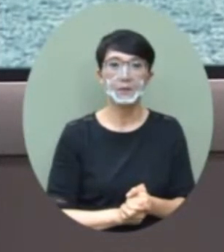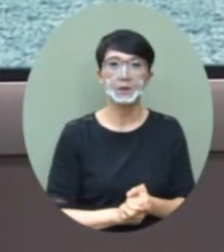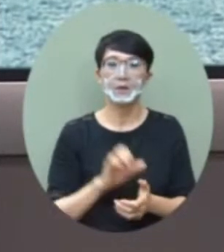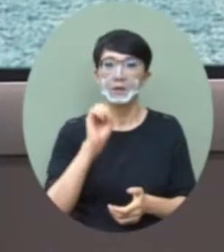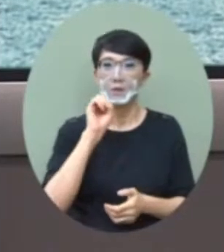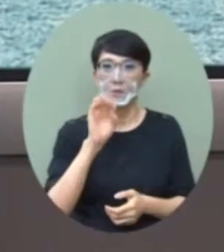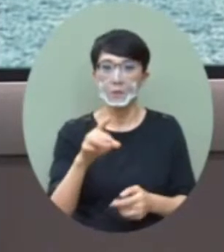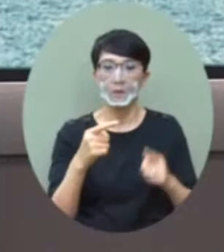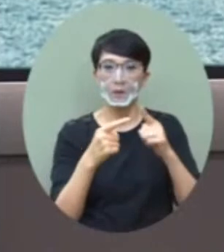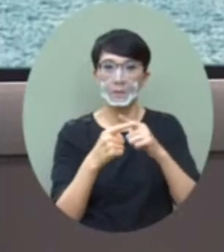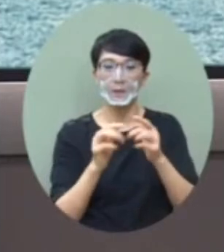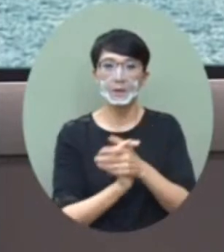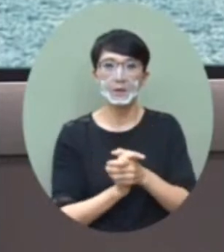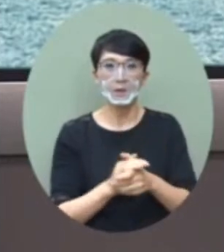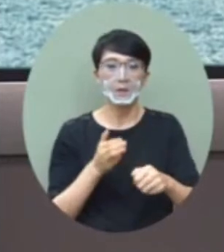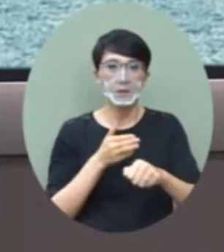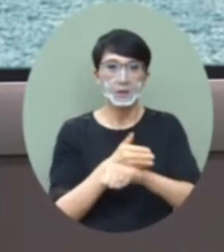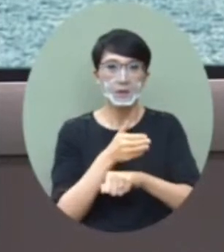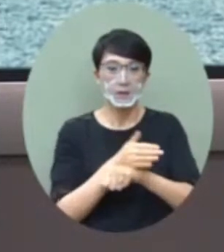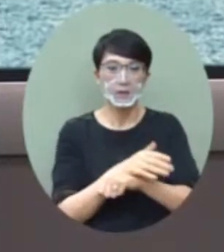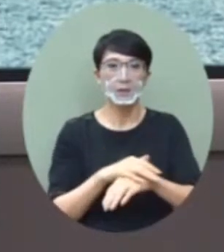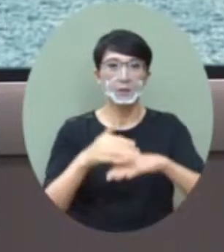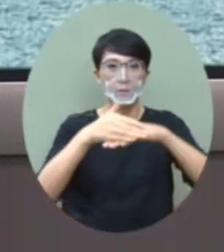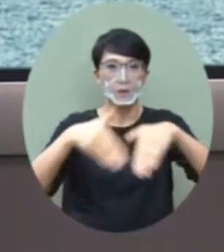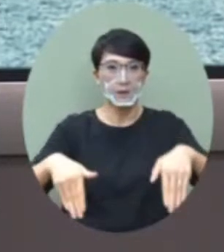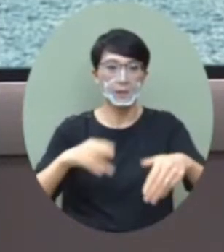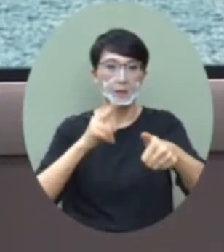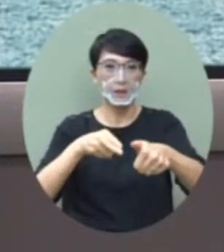最後一條後邊白色衫嗰位男士。